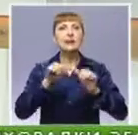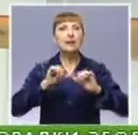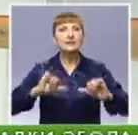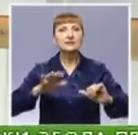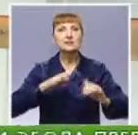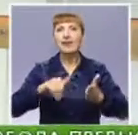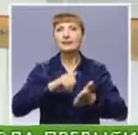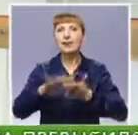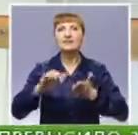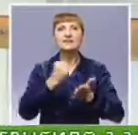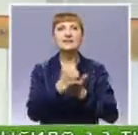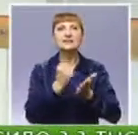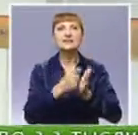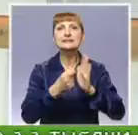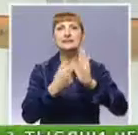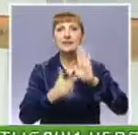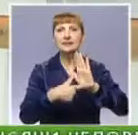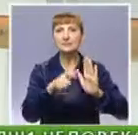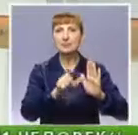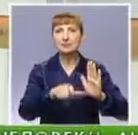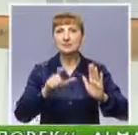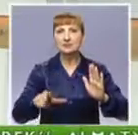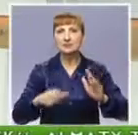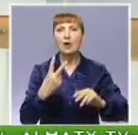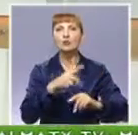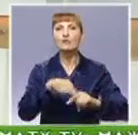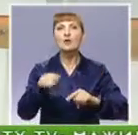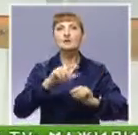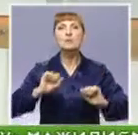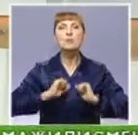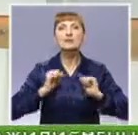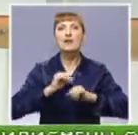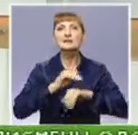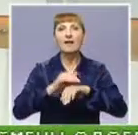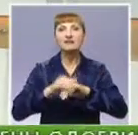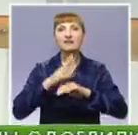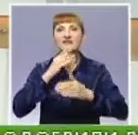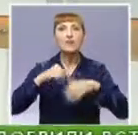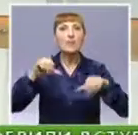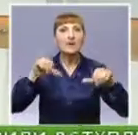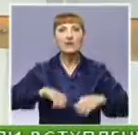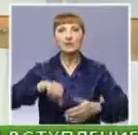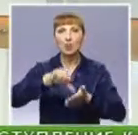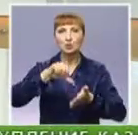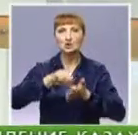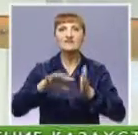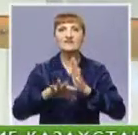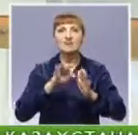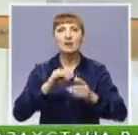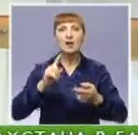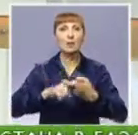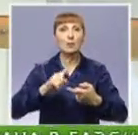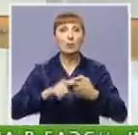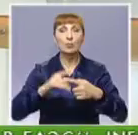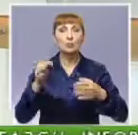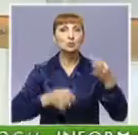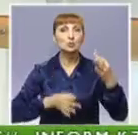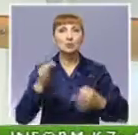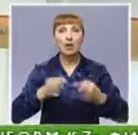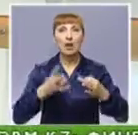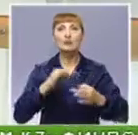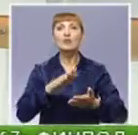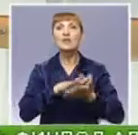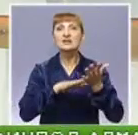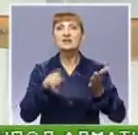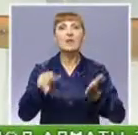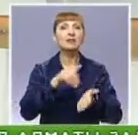было отказано в регистрации 17 претендентам. Двое из них пытались доказать свое право на участие в выборах при помощи суда, но